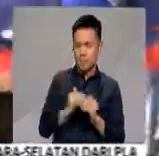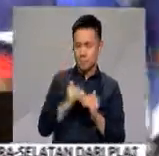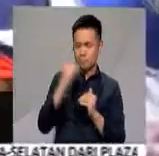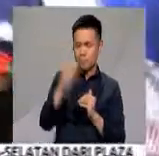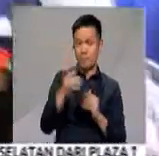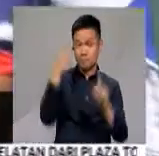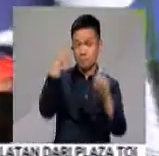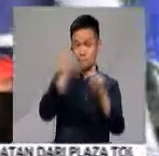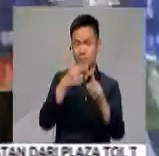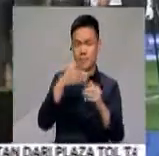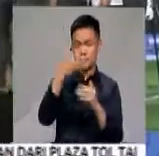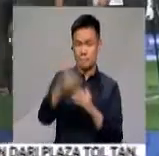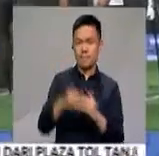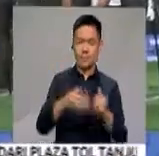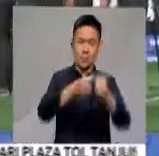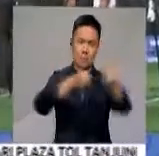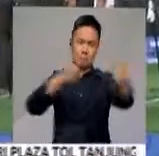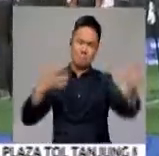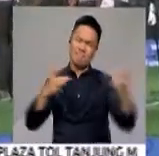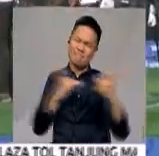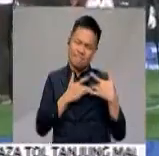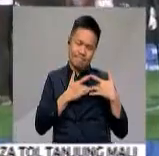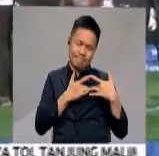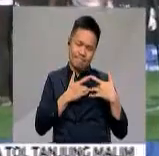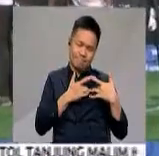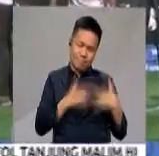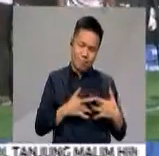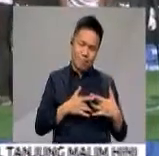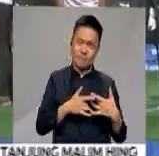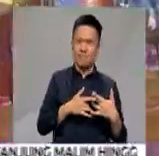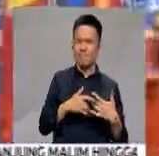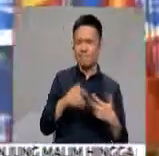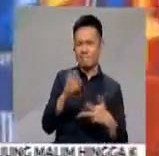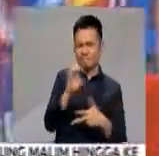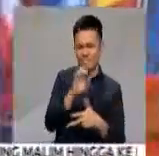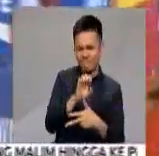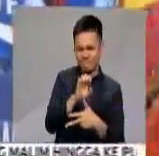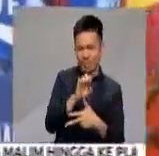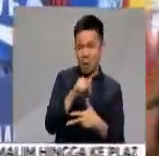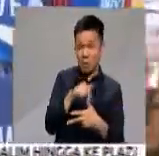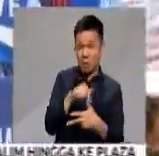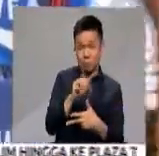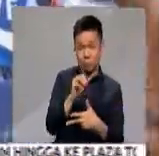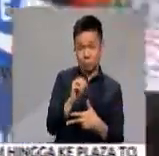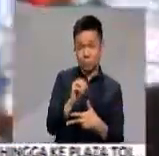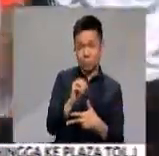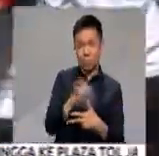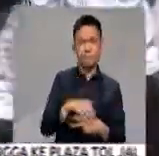Skuad memanah negara pulang hampa tanpa pingat emas untuk sukan SEA ke-30 ini.